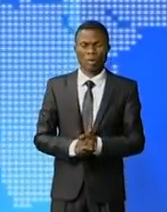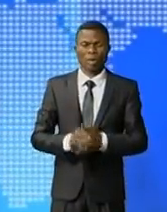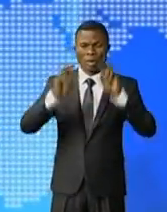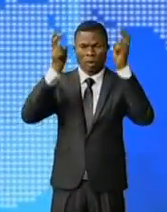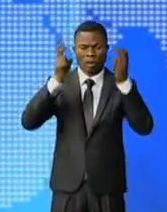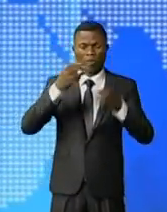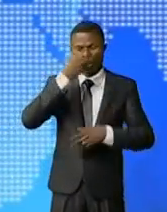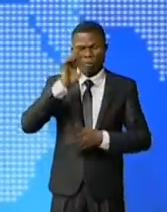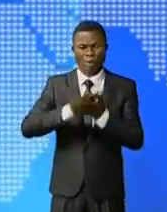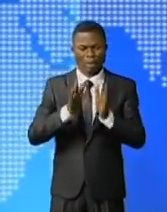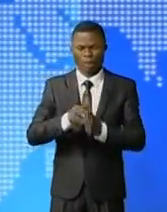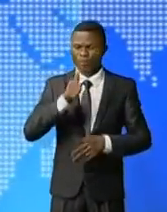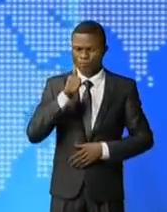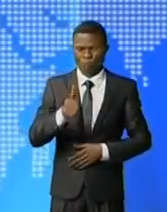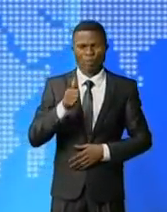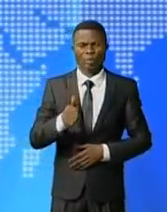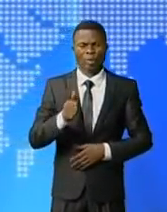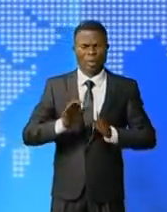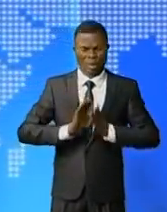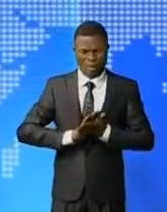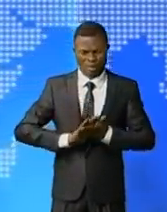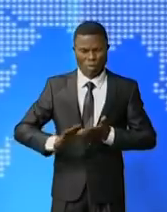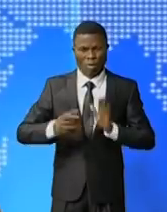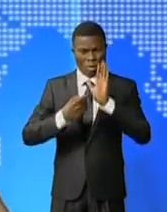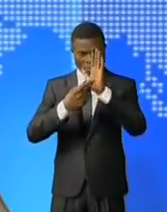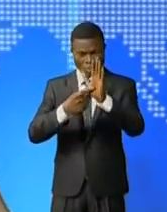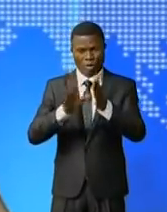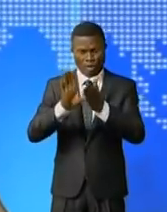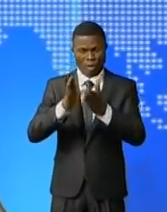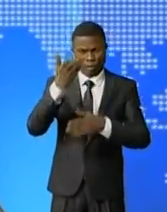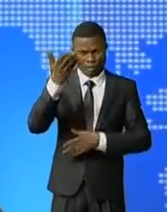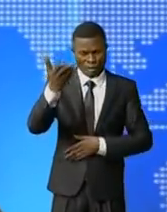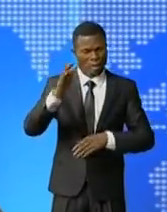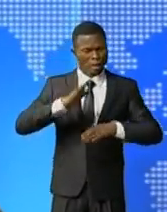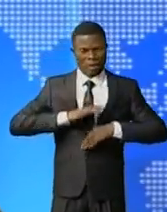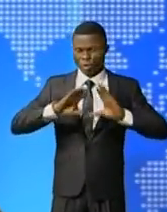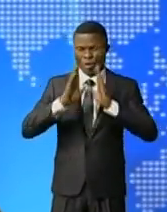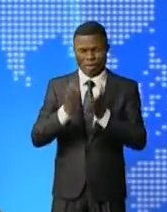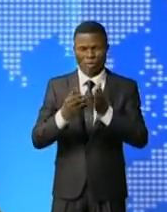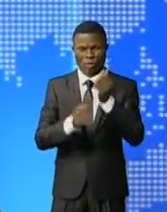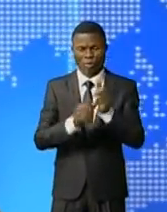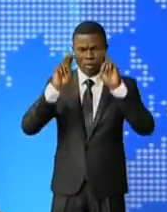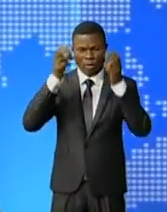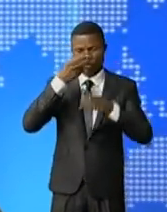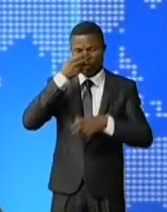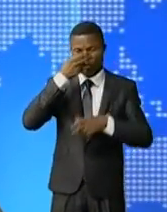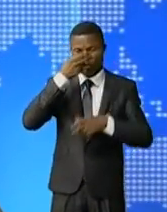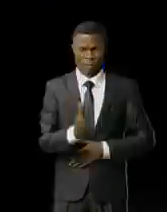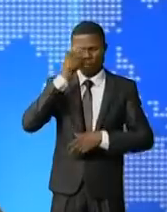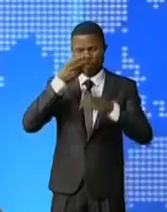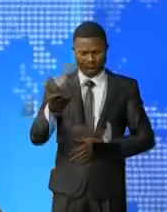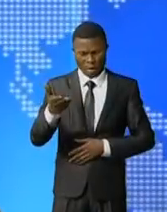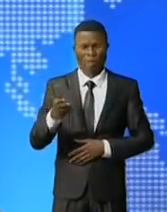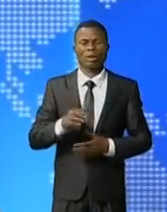la ville devient visiblement de plus en plus propre. Nous vous proposons de suivre la satisfaction de la population sur l'exécution